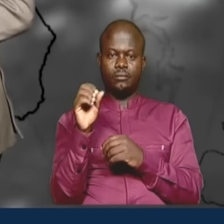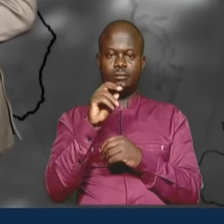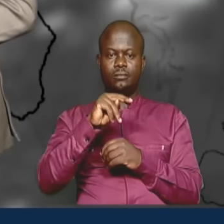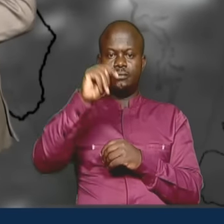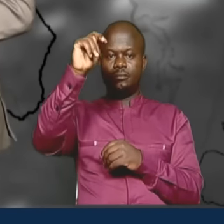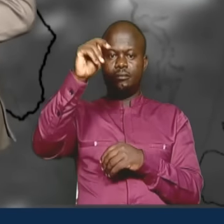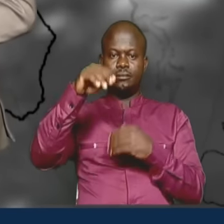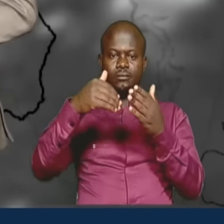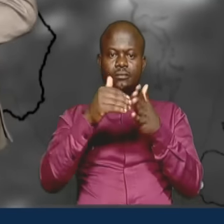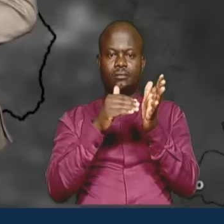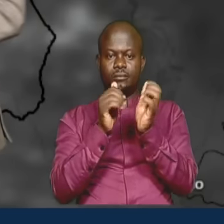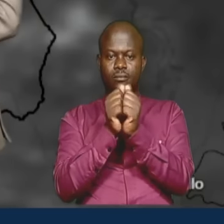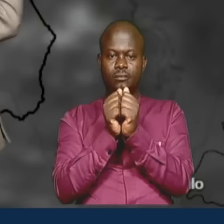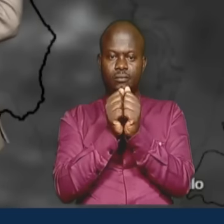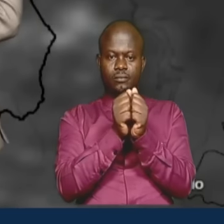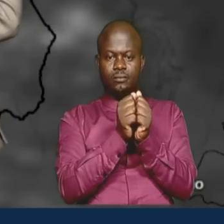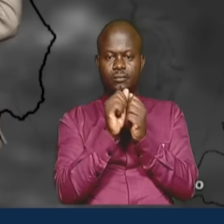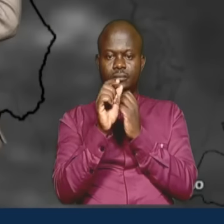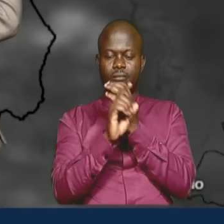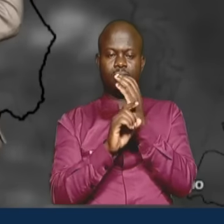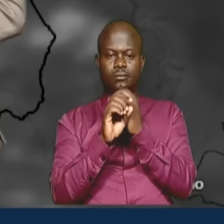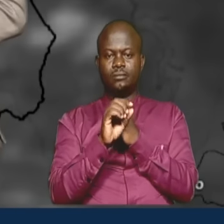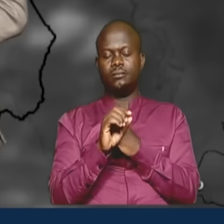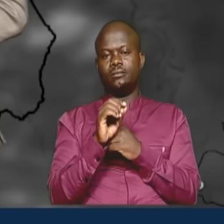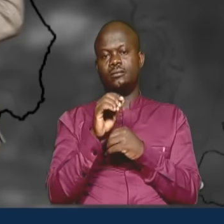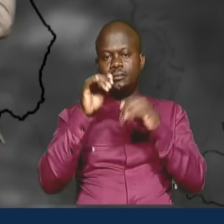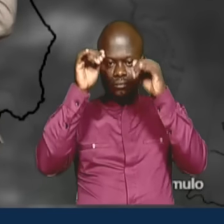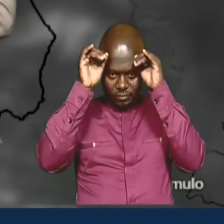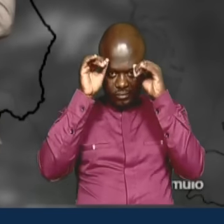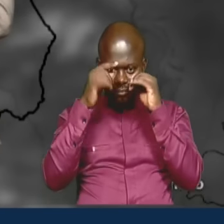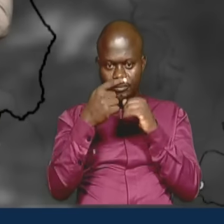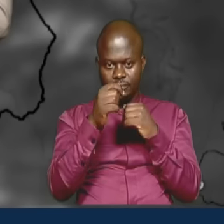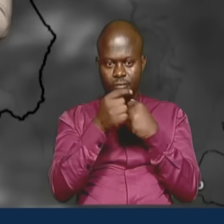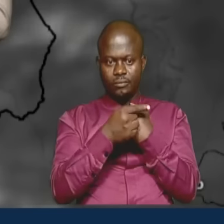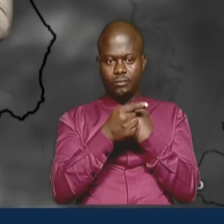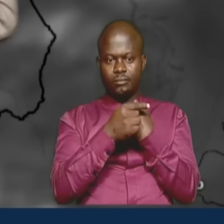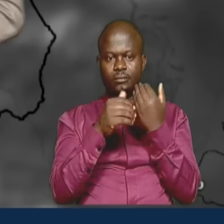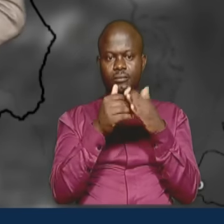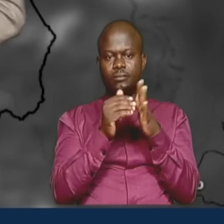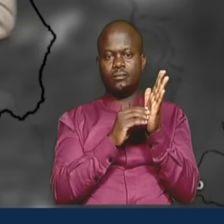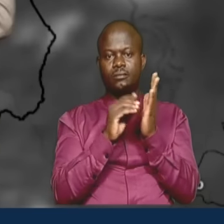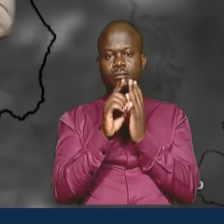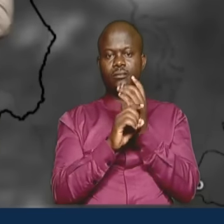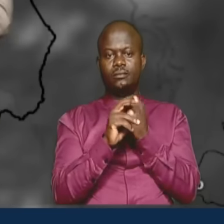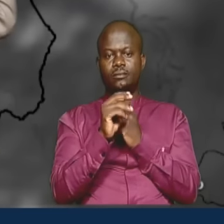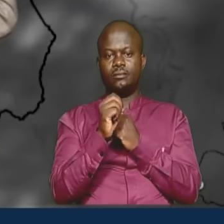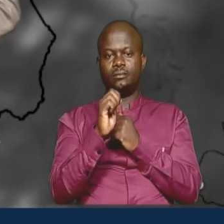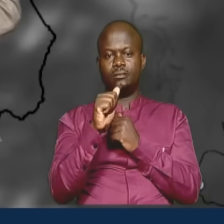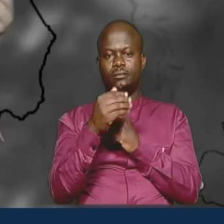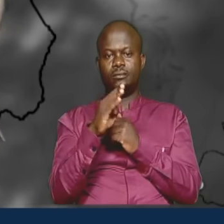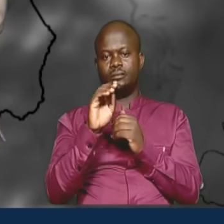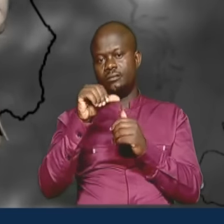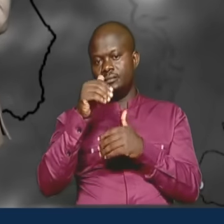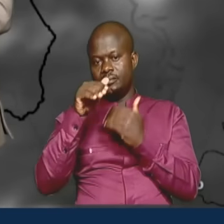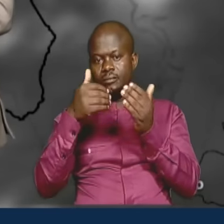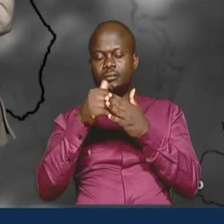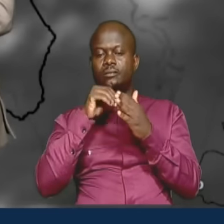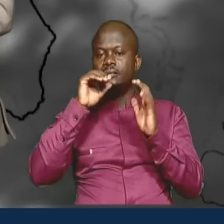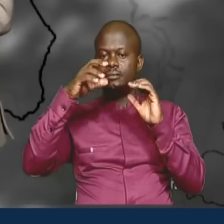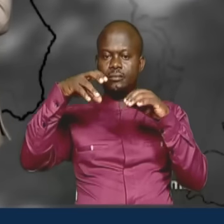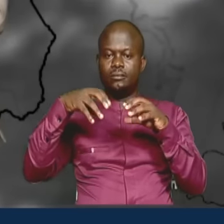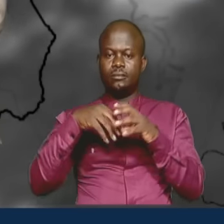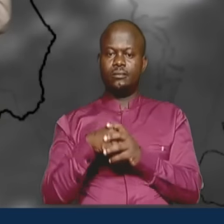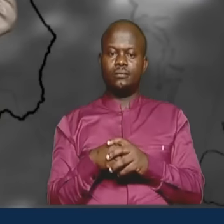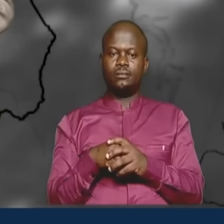y'Amajyaruguru ndetse no mu turere twa Nyagatare, Gatsibo ndetse n'akarere ka Nyamagabe. Ahandi hasigaye nta mvura